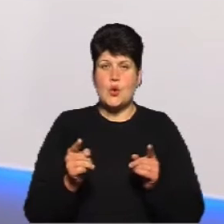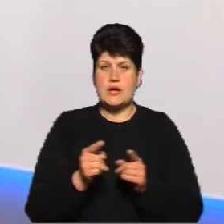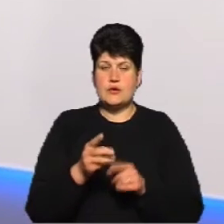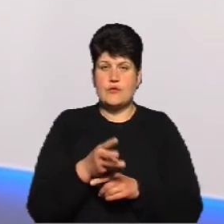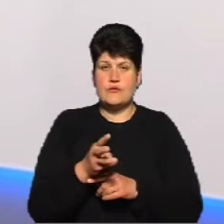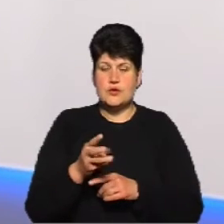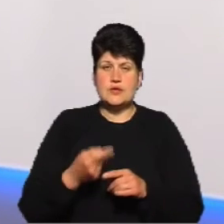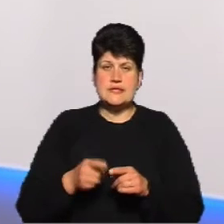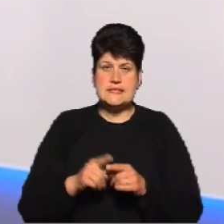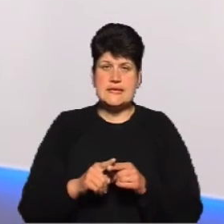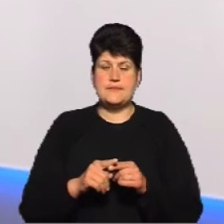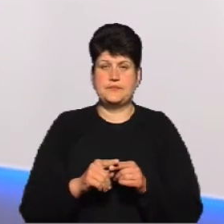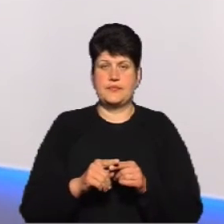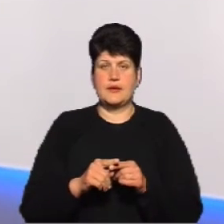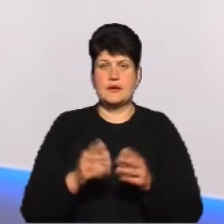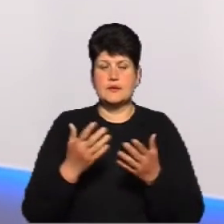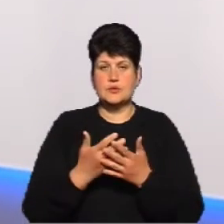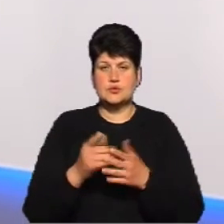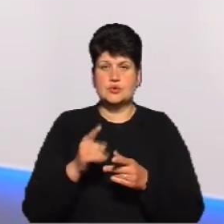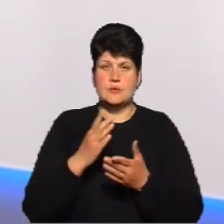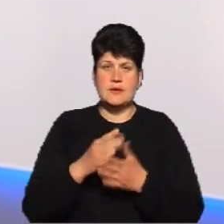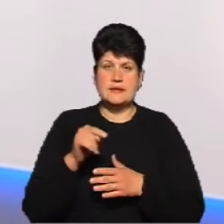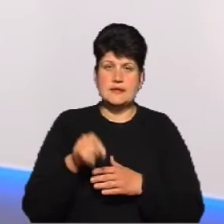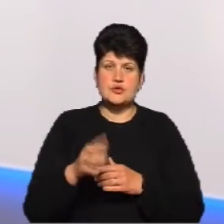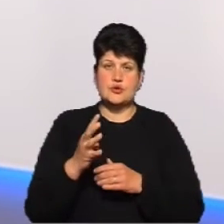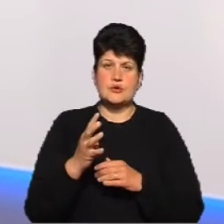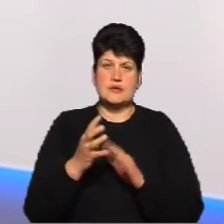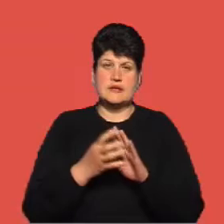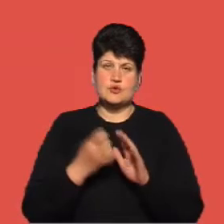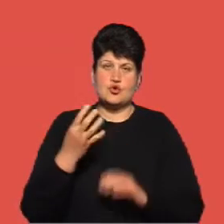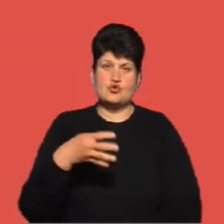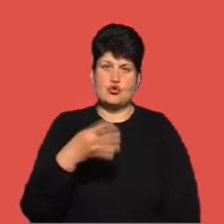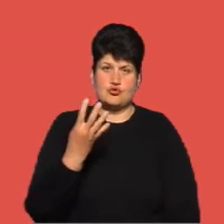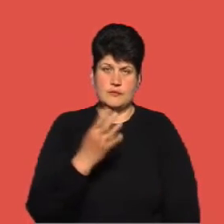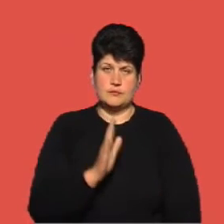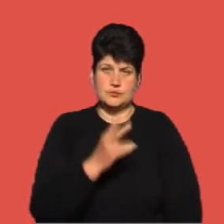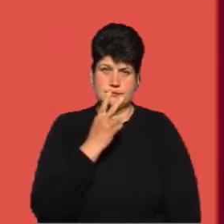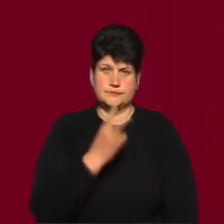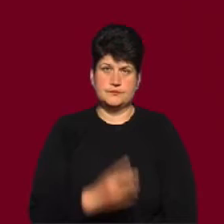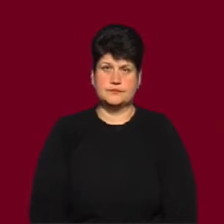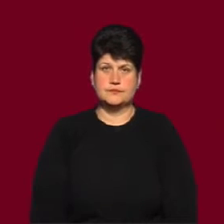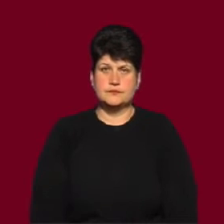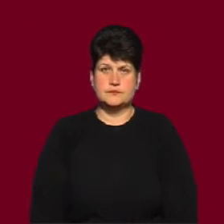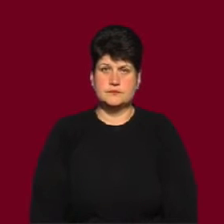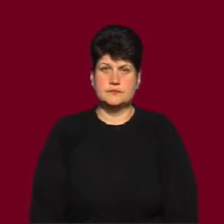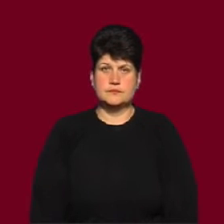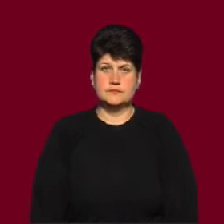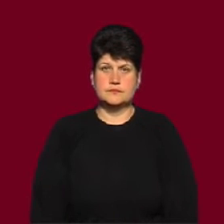стрічки, що має назву 1944. Прошу от режисерів її вивести на екрани. Тоді.